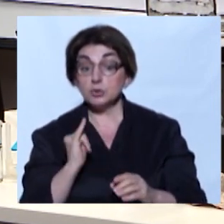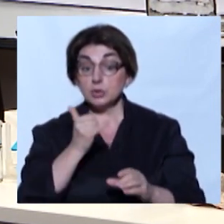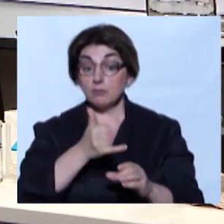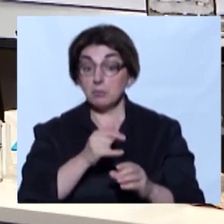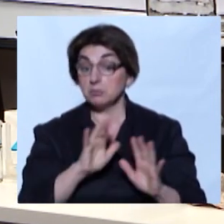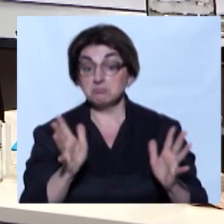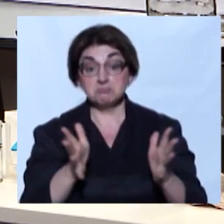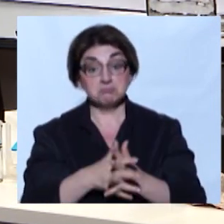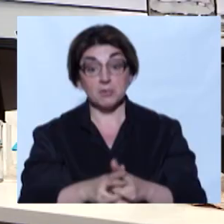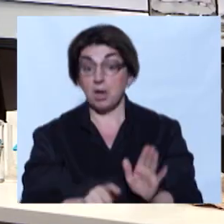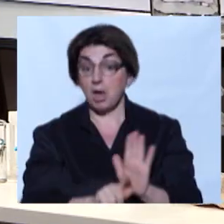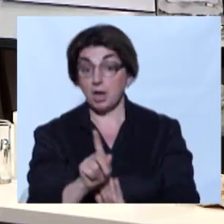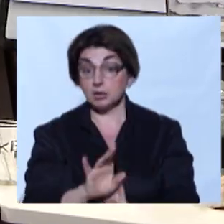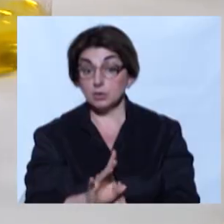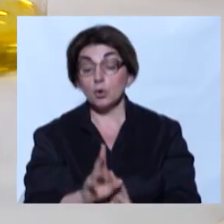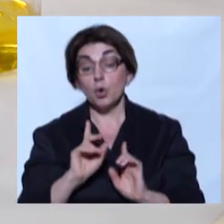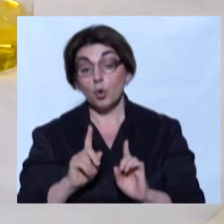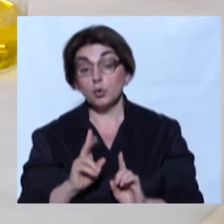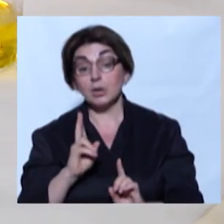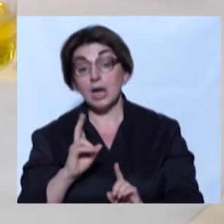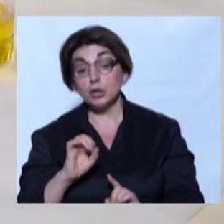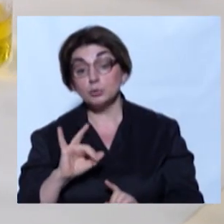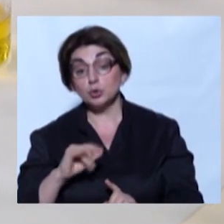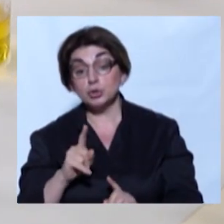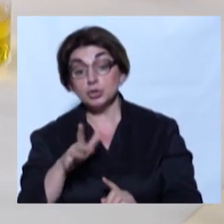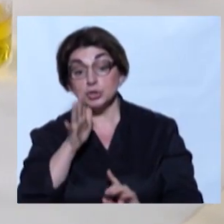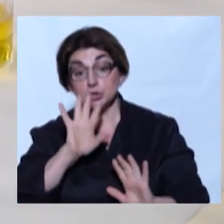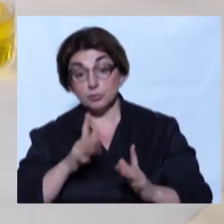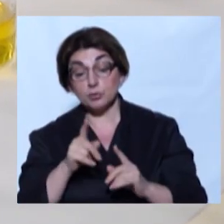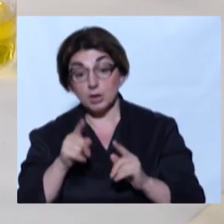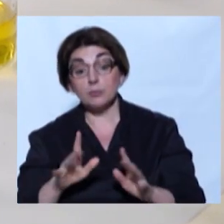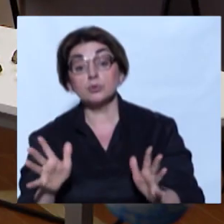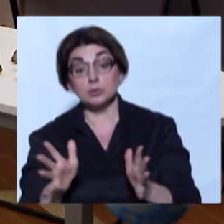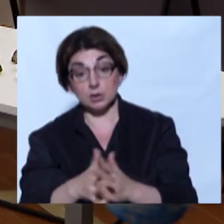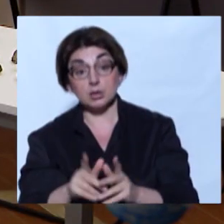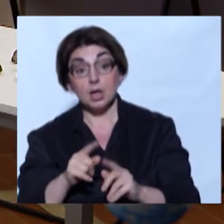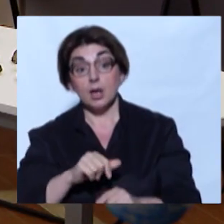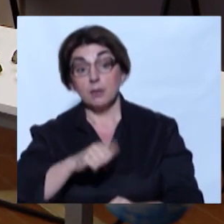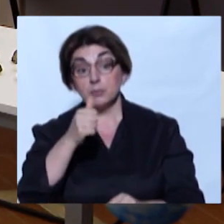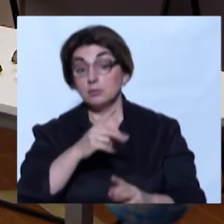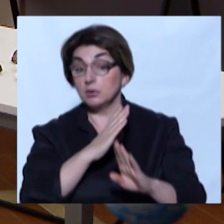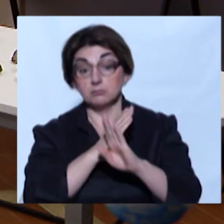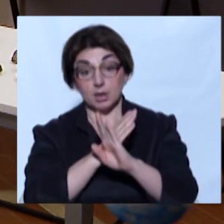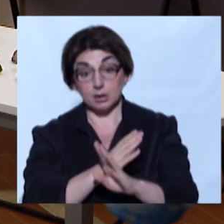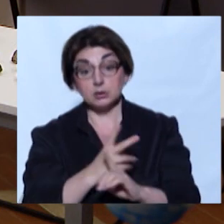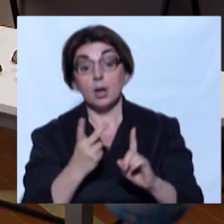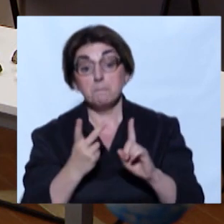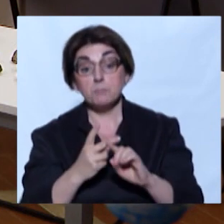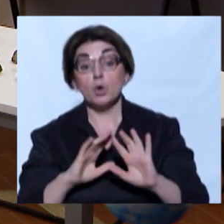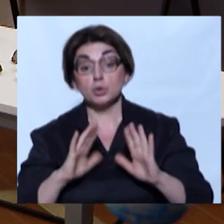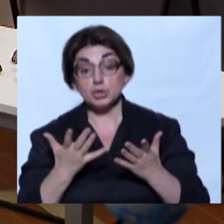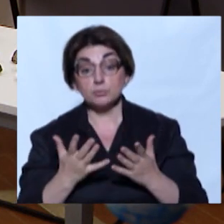ხოლო რეაქცია წავიდა მხოლოდ კალიუმის იოდიდის შემთხვევაში. ანუ ეს რეაქცია არ მიდის და მეორე შემთხვევაში კი